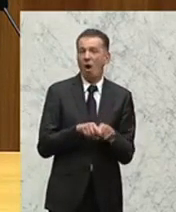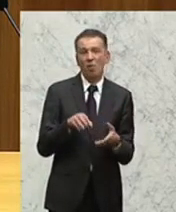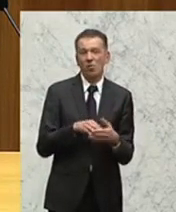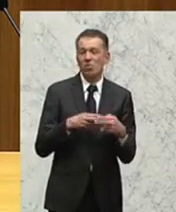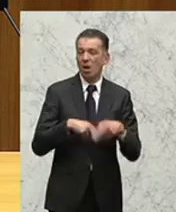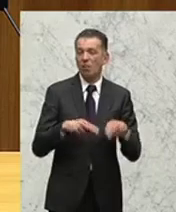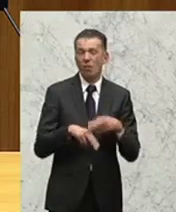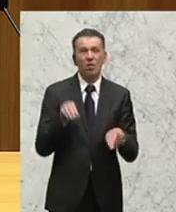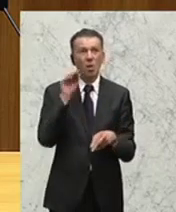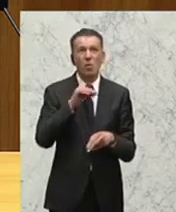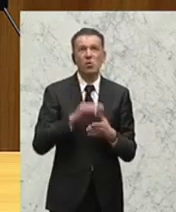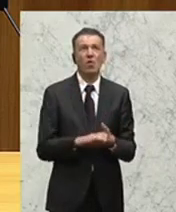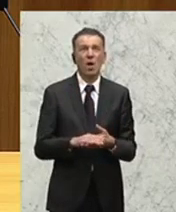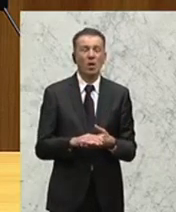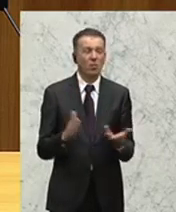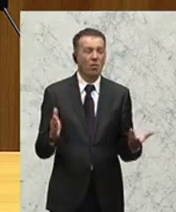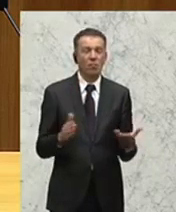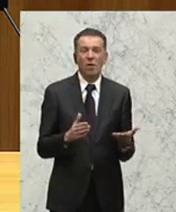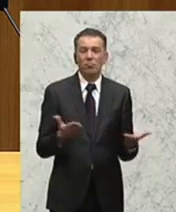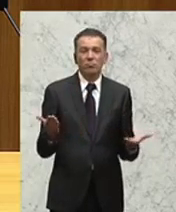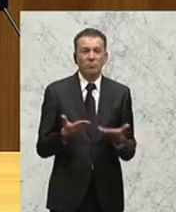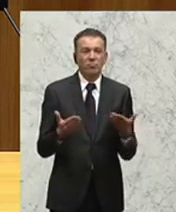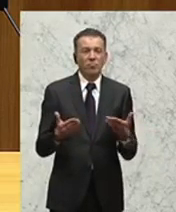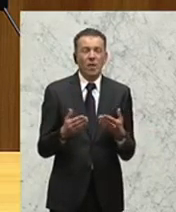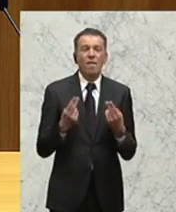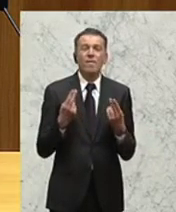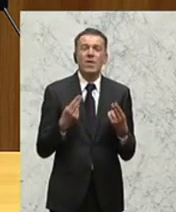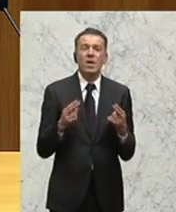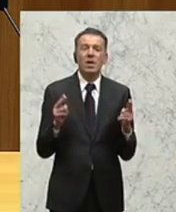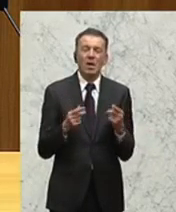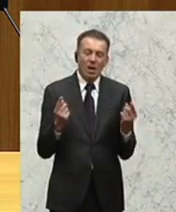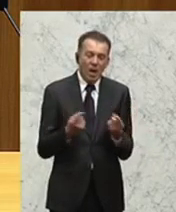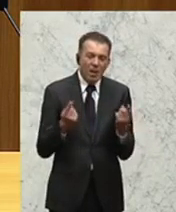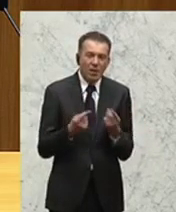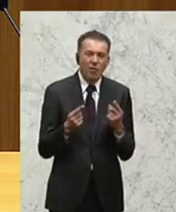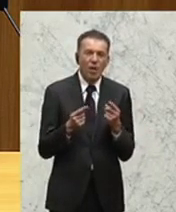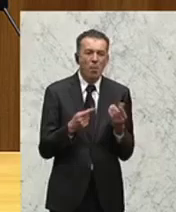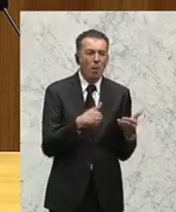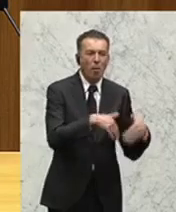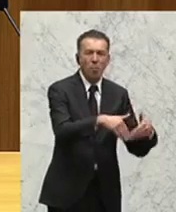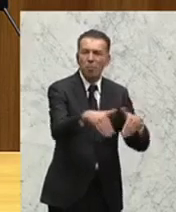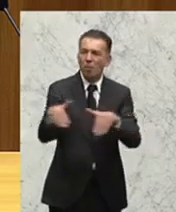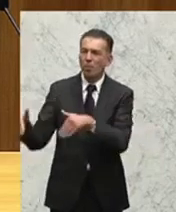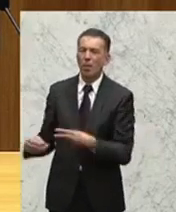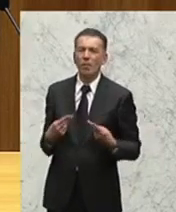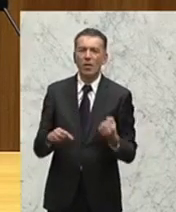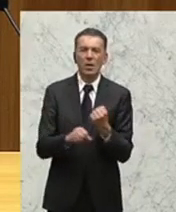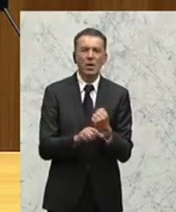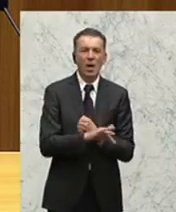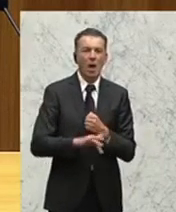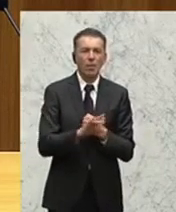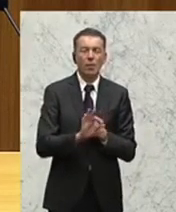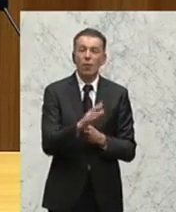genauso, ausgedünnt wird, wenn diese wichtigen Kleingewerbetreibenden vertrieben werden, wenn diese wichtigen Arbeitsplätze für